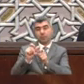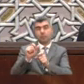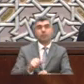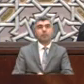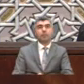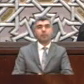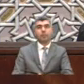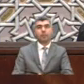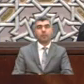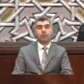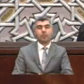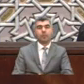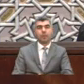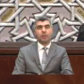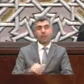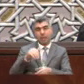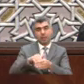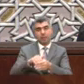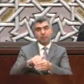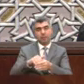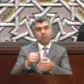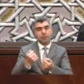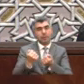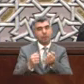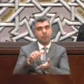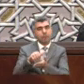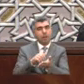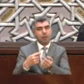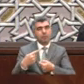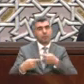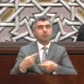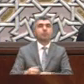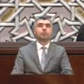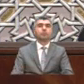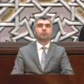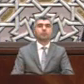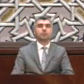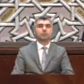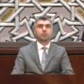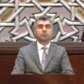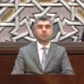المحترمين عن فريق الأصالة والمعاصرة. تفضل السيد نائب.